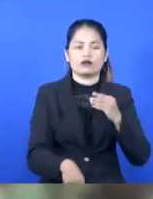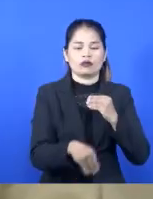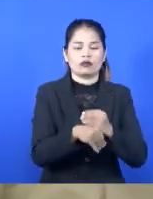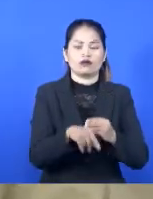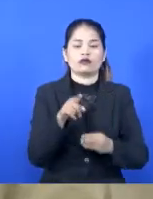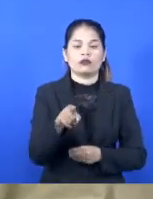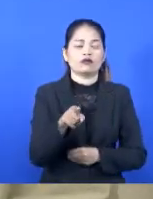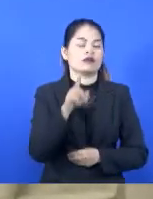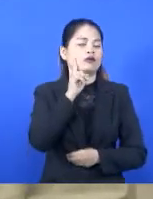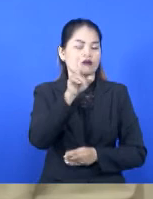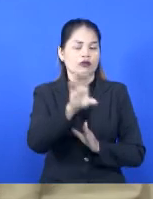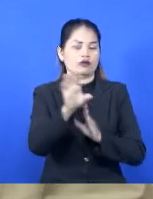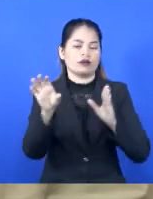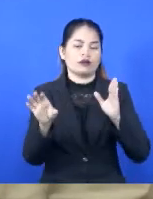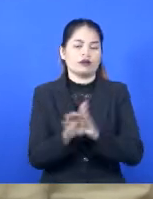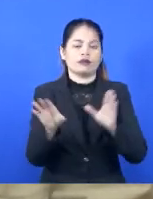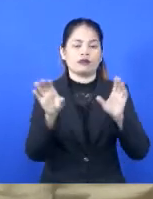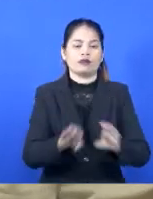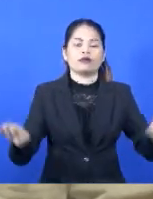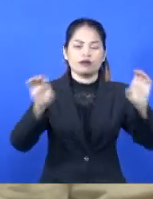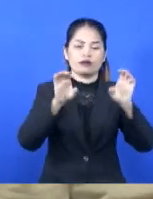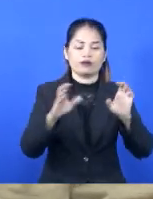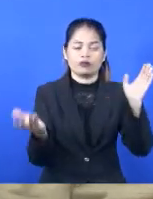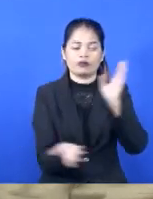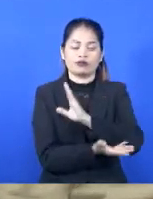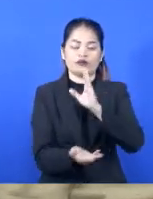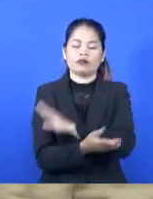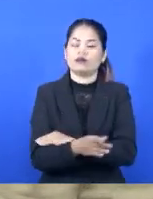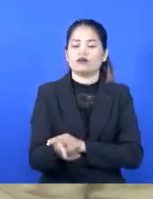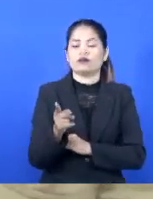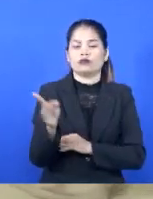ហើយជនល្មើសនៅក្នុងបទល្មើសធនធានធម្មជាតិនឹងត្រូវប្រឈមមុខនឹងច្បាប់ទាំងពីរនេះ